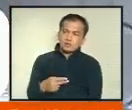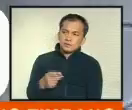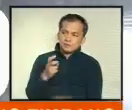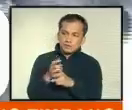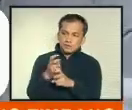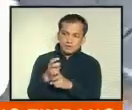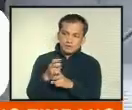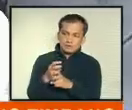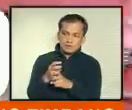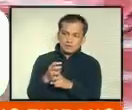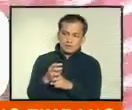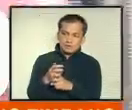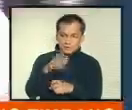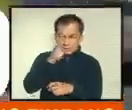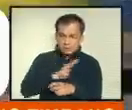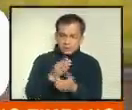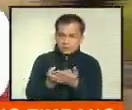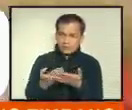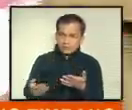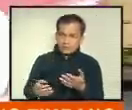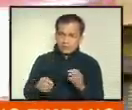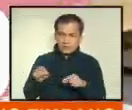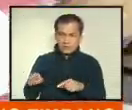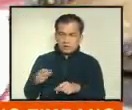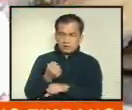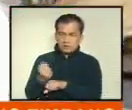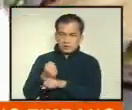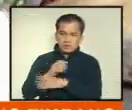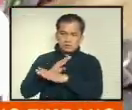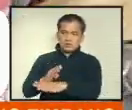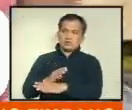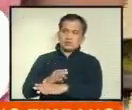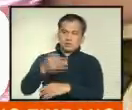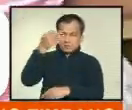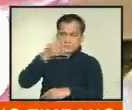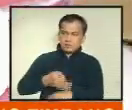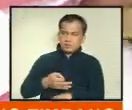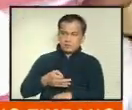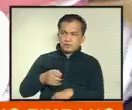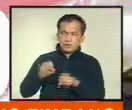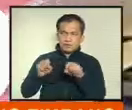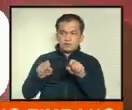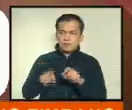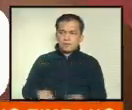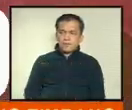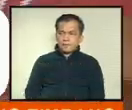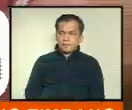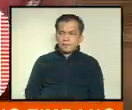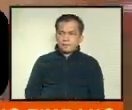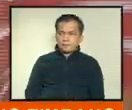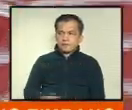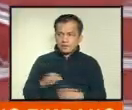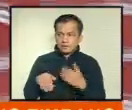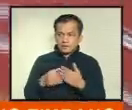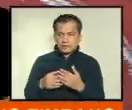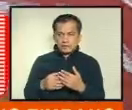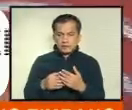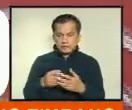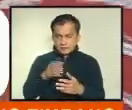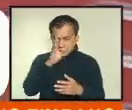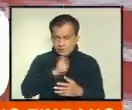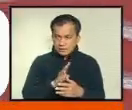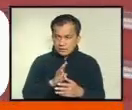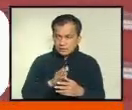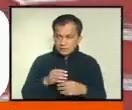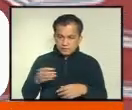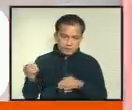na raw kasing masiraan ang gamit, lalo't wala silang matibay na harang sa harap ng kanilang tindahan. Lahat ng mga babasag eh, lahat